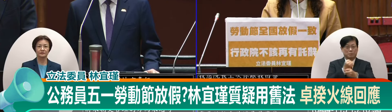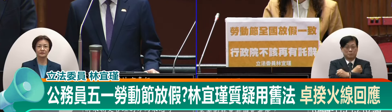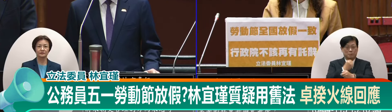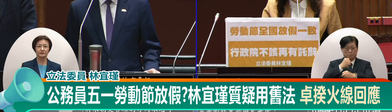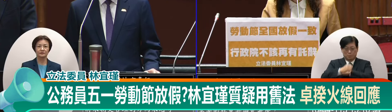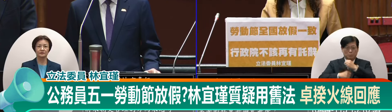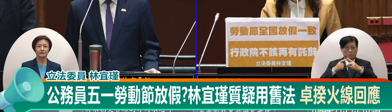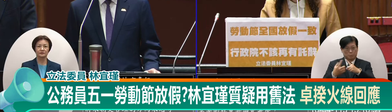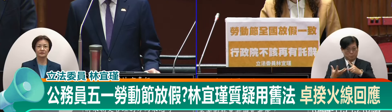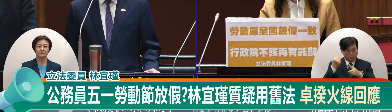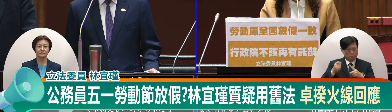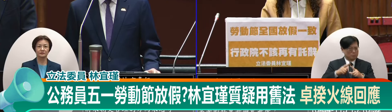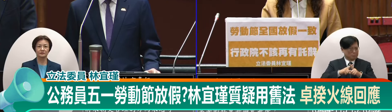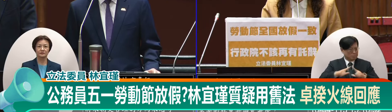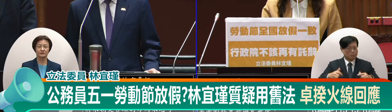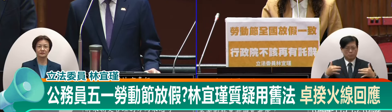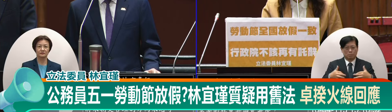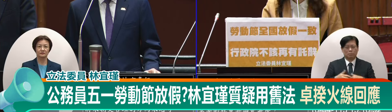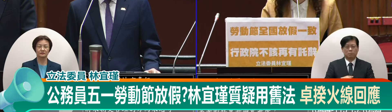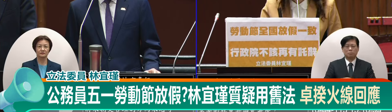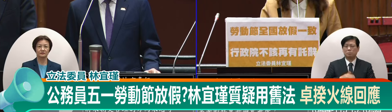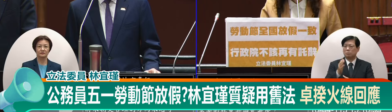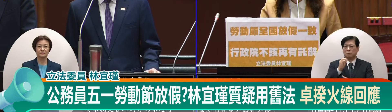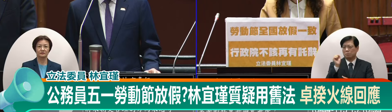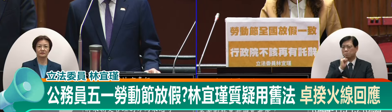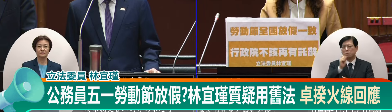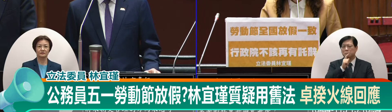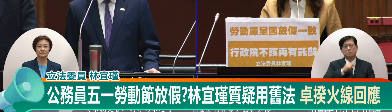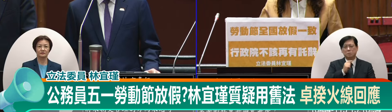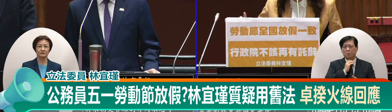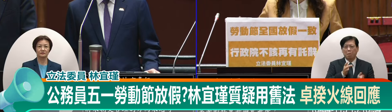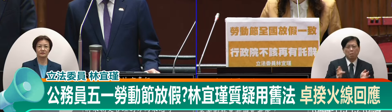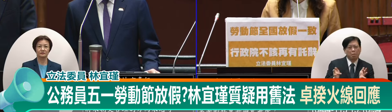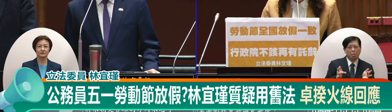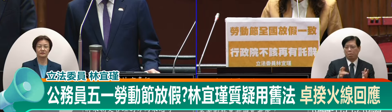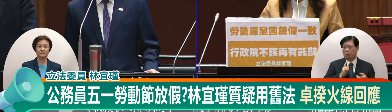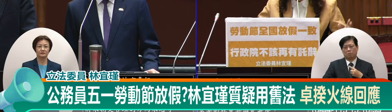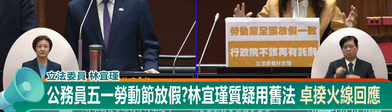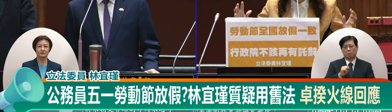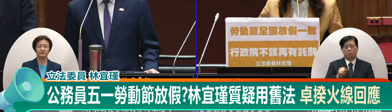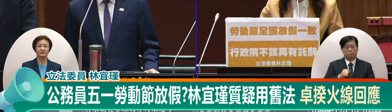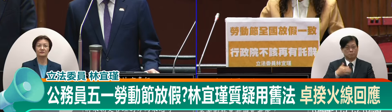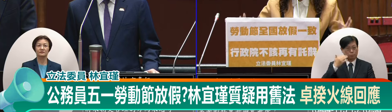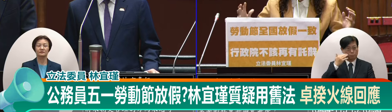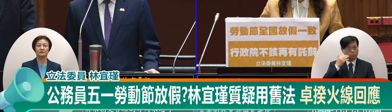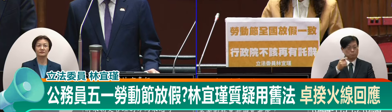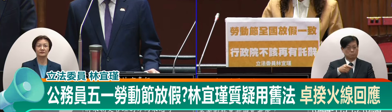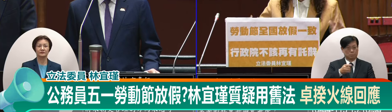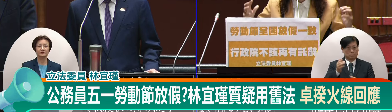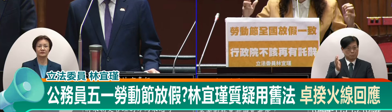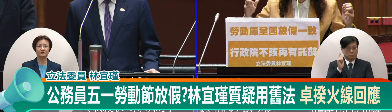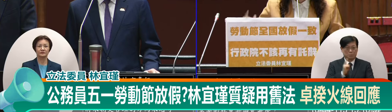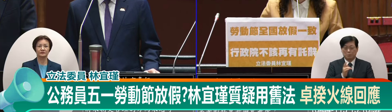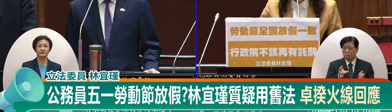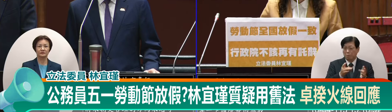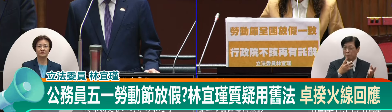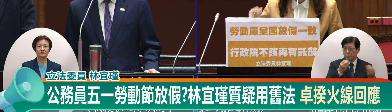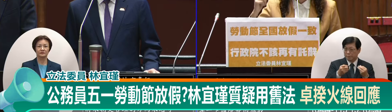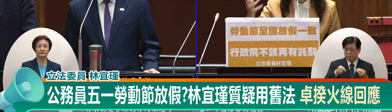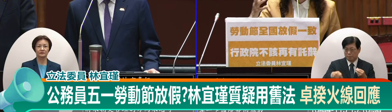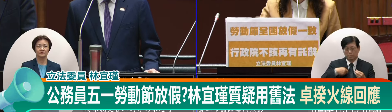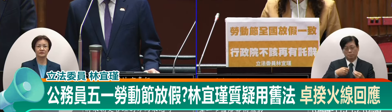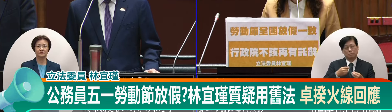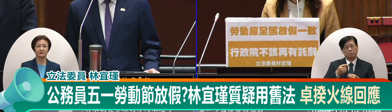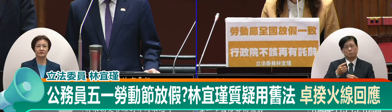人权的大是大非的时候，政府不可以没有立场。那人民如果在政府没有立场的一个政府，